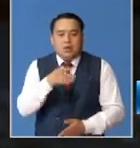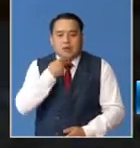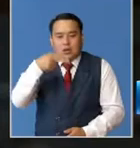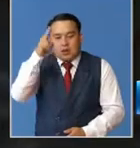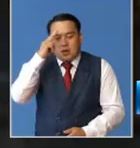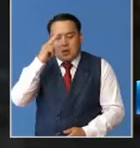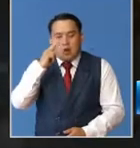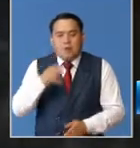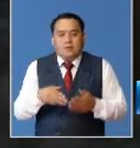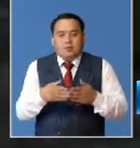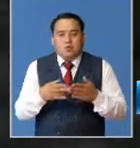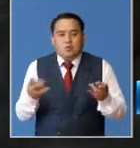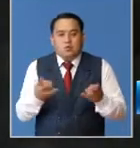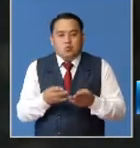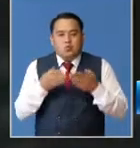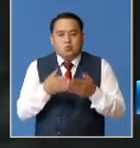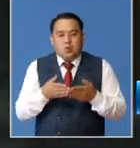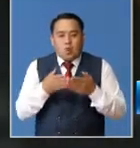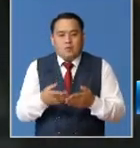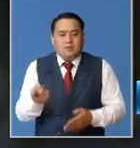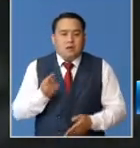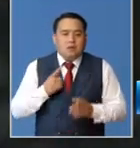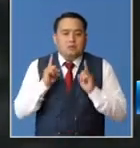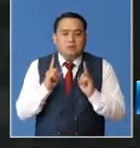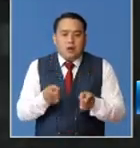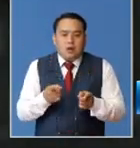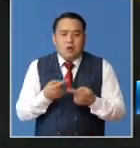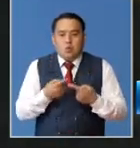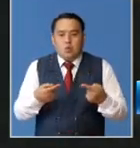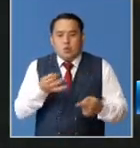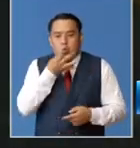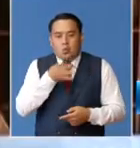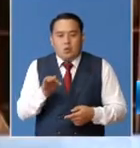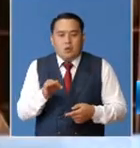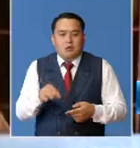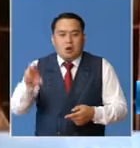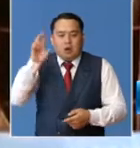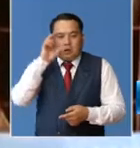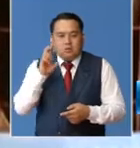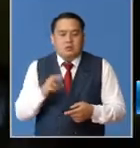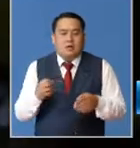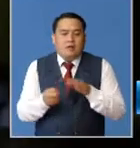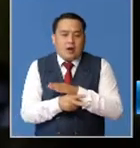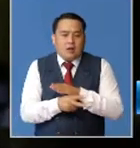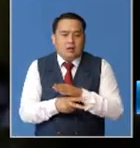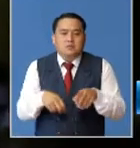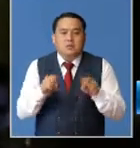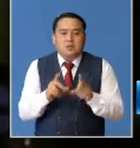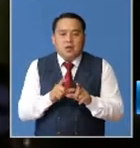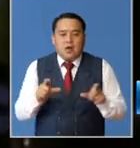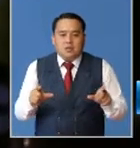В результате судно было вынуждено дрейфовать в море в ожидании согласия какой-либо из близлежащих стран принять нелегалов. По словам